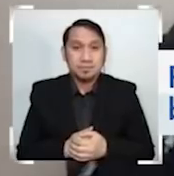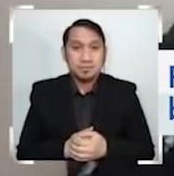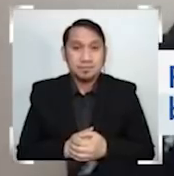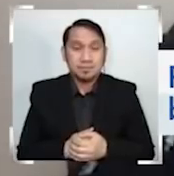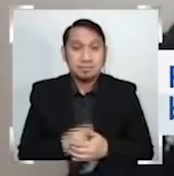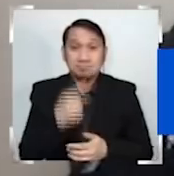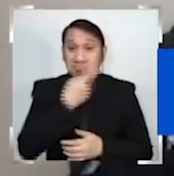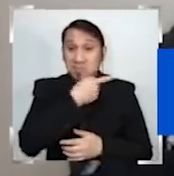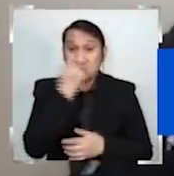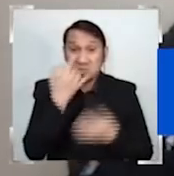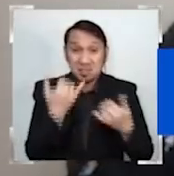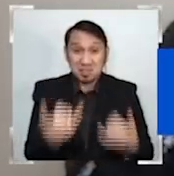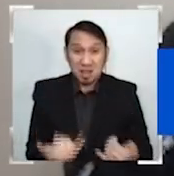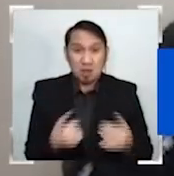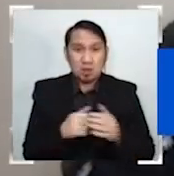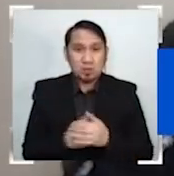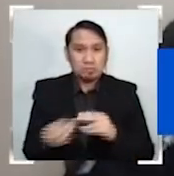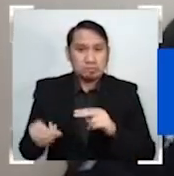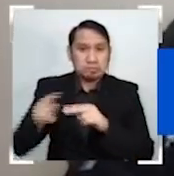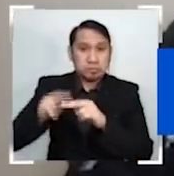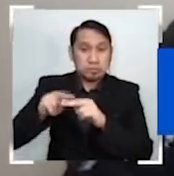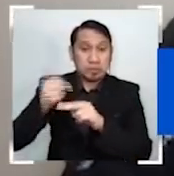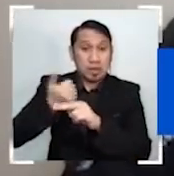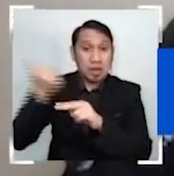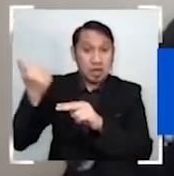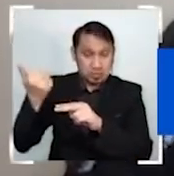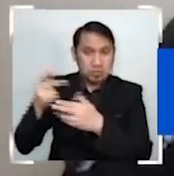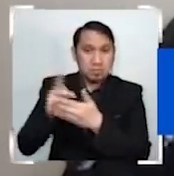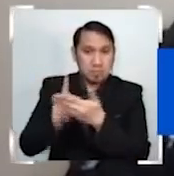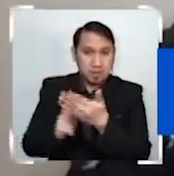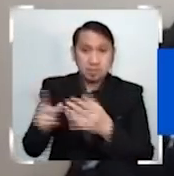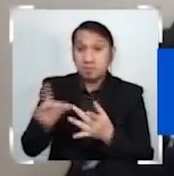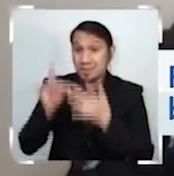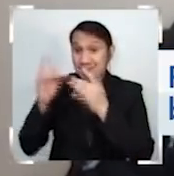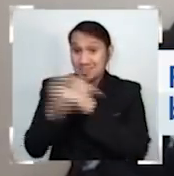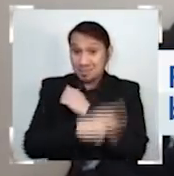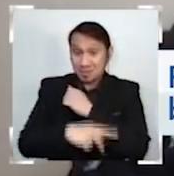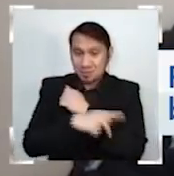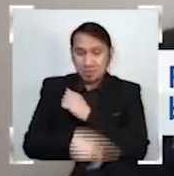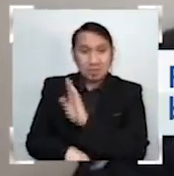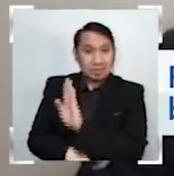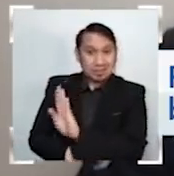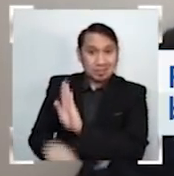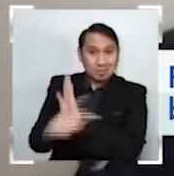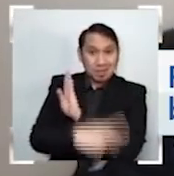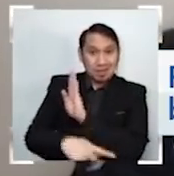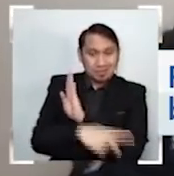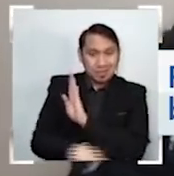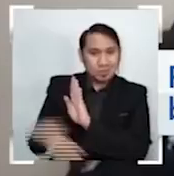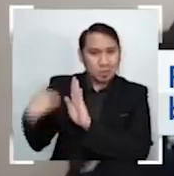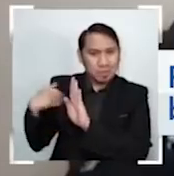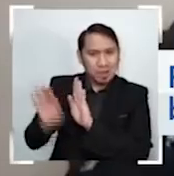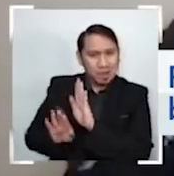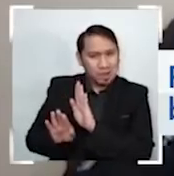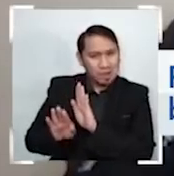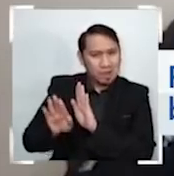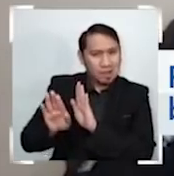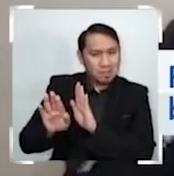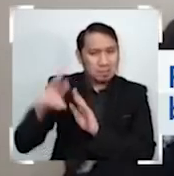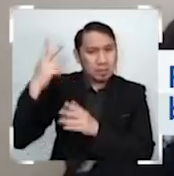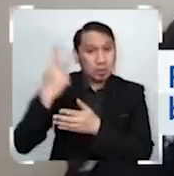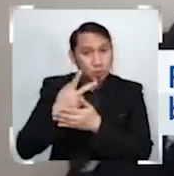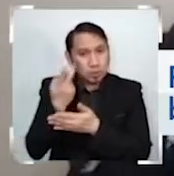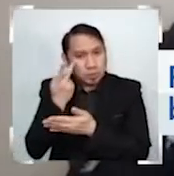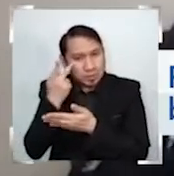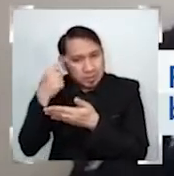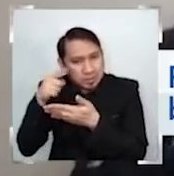just starting to increase in many other parts of the country. Yung peak nila, if it follows around the 2-week pattern,